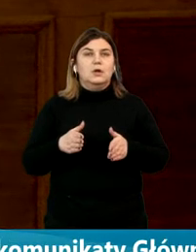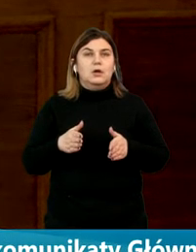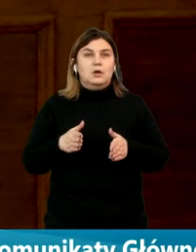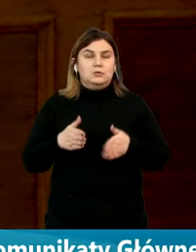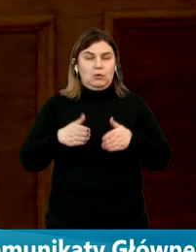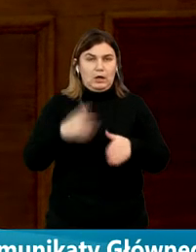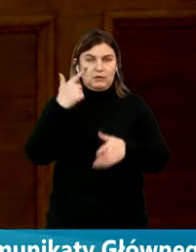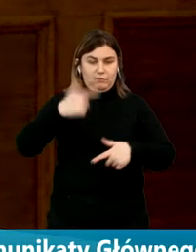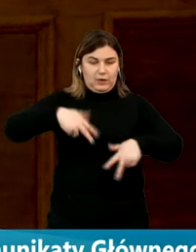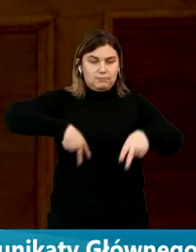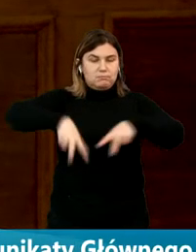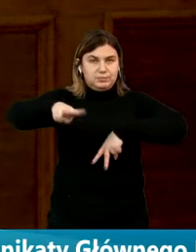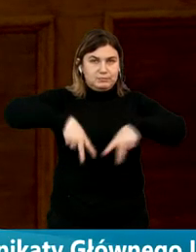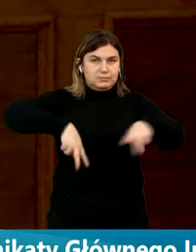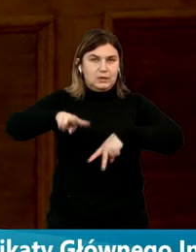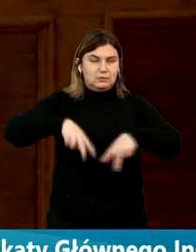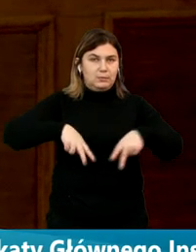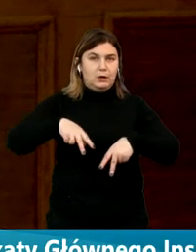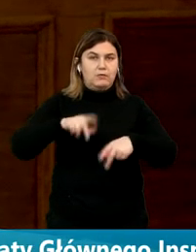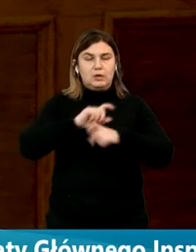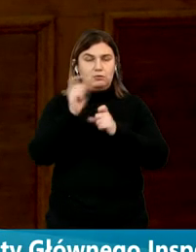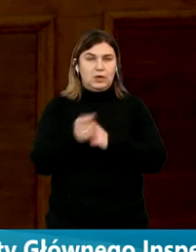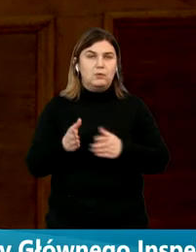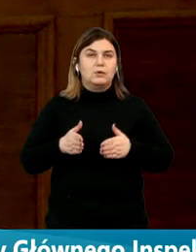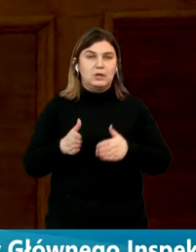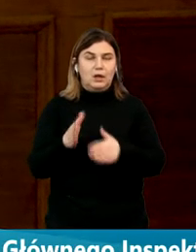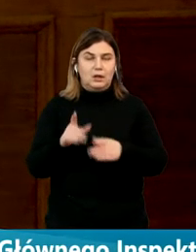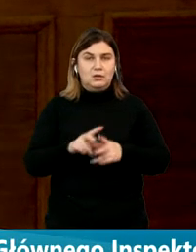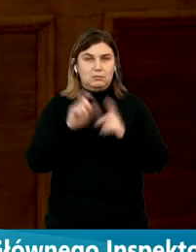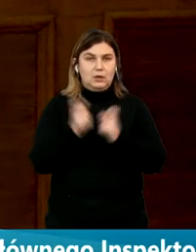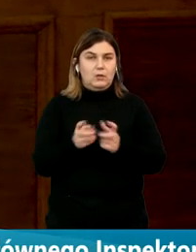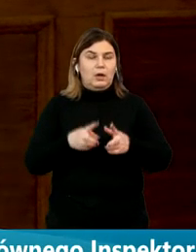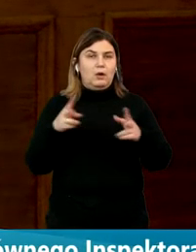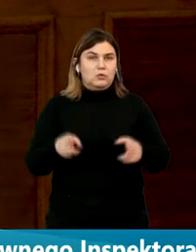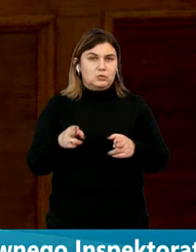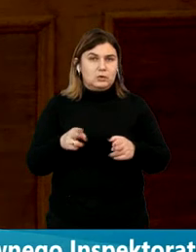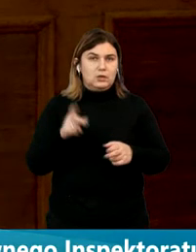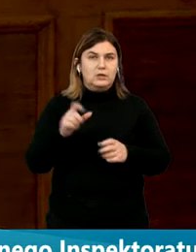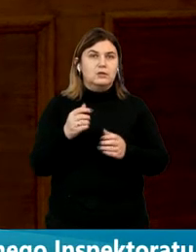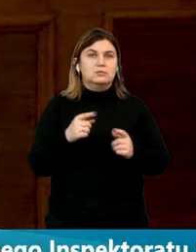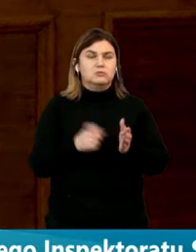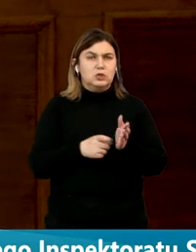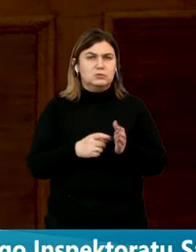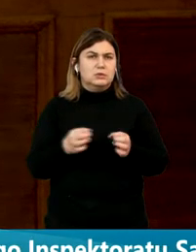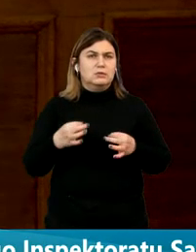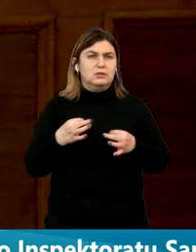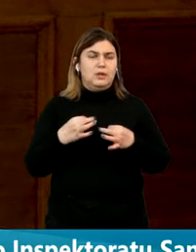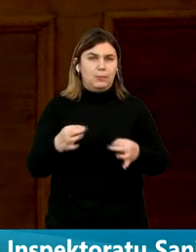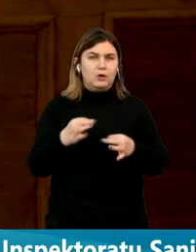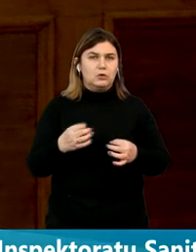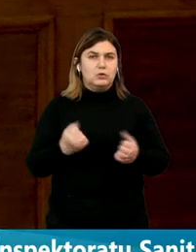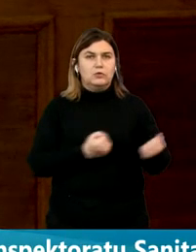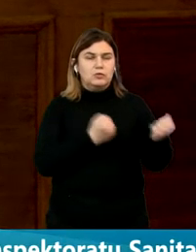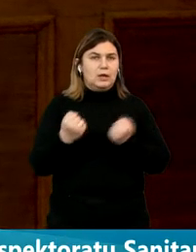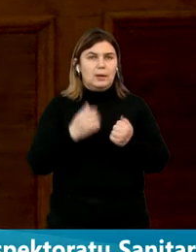dwupasmowymi w każdym kierunku, praktycznie na całym tym odcinku, więc na pewno część samochodów ciężarowych albo większość będzie